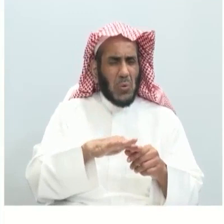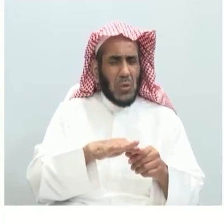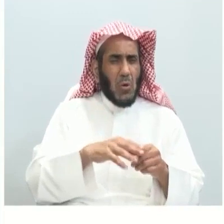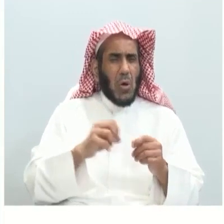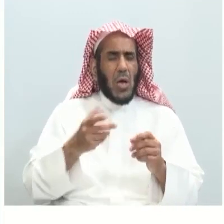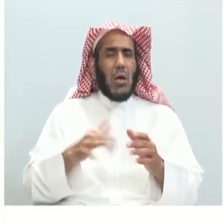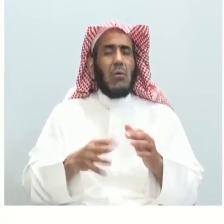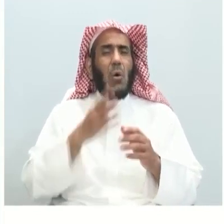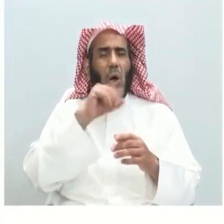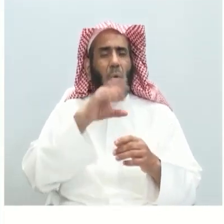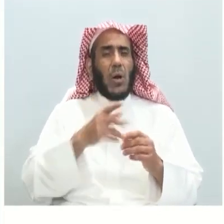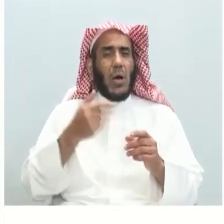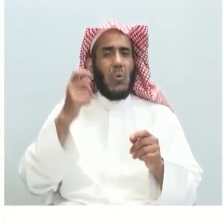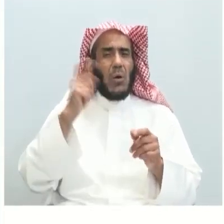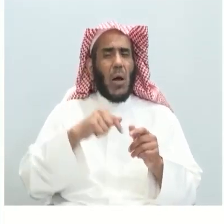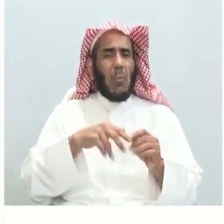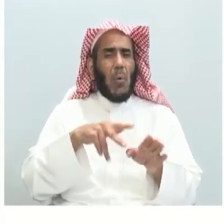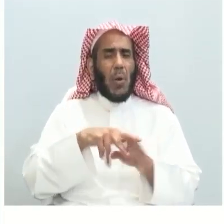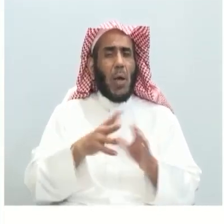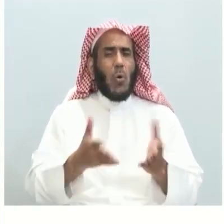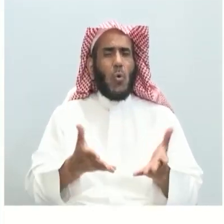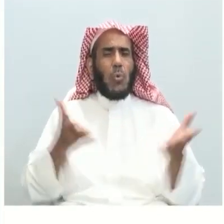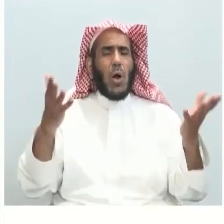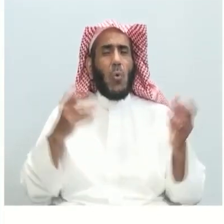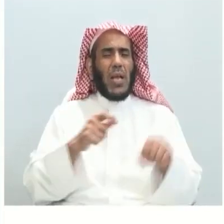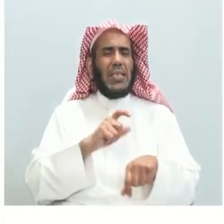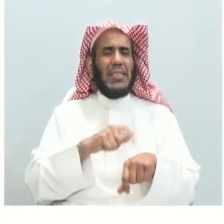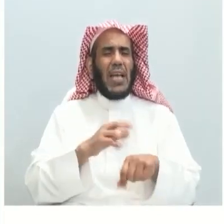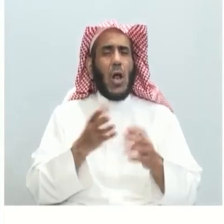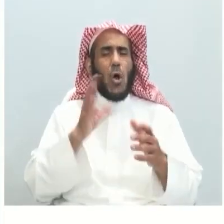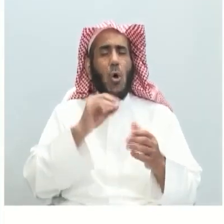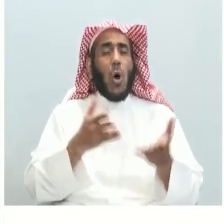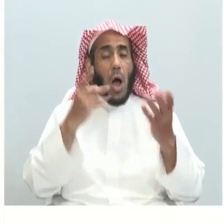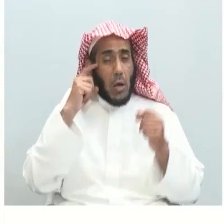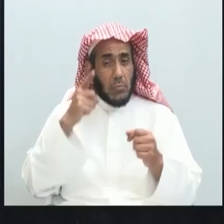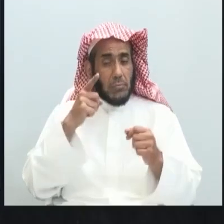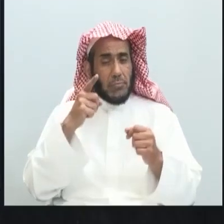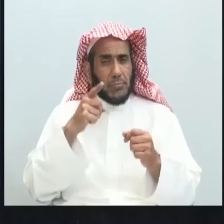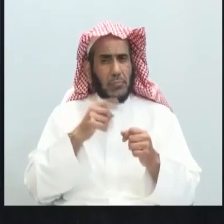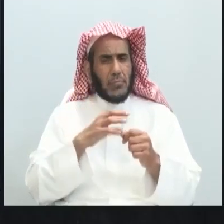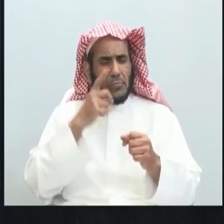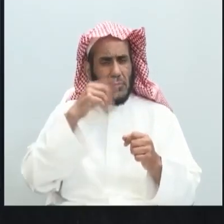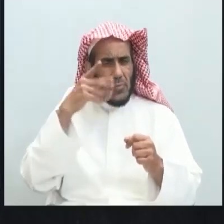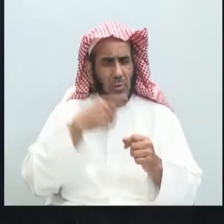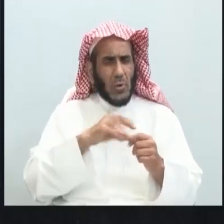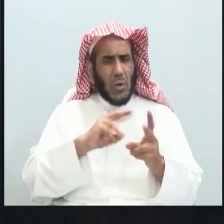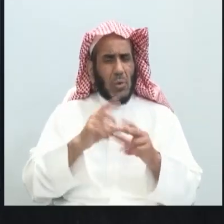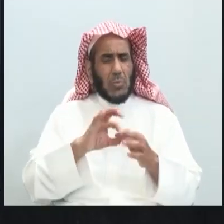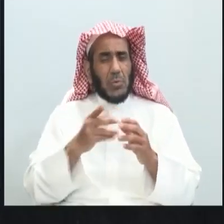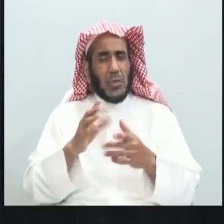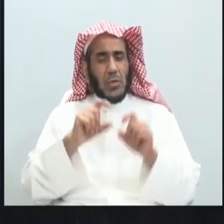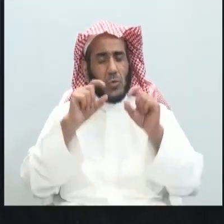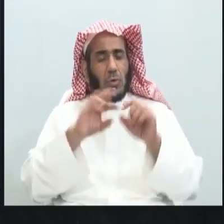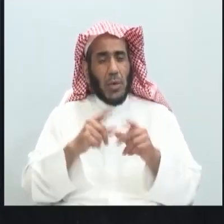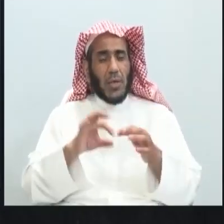القيامه الصغرى او اتى امر الله بالقيامه الكبرى وهي الساعه لاحظتم الان كيف نربط بين الصورتين